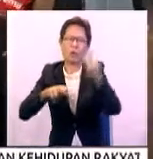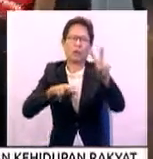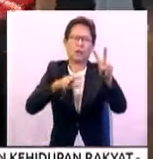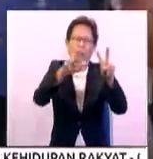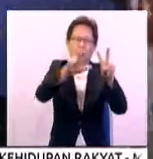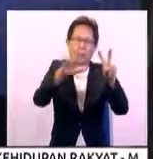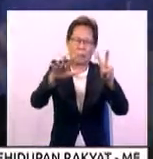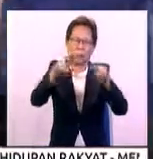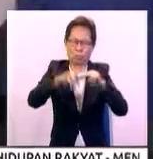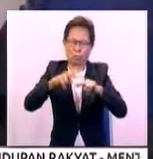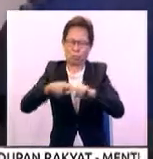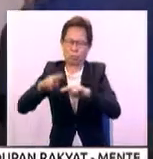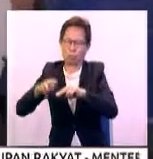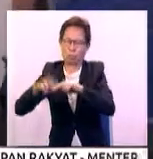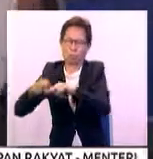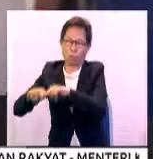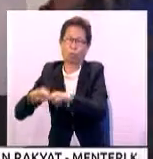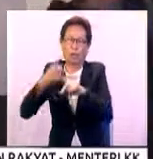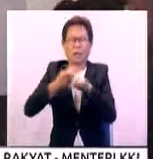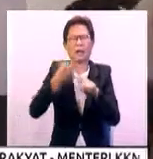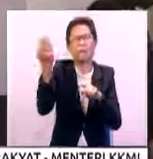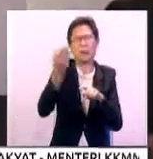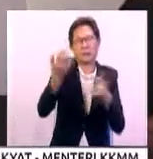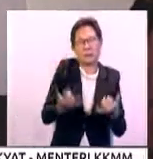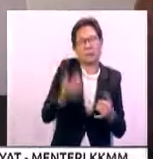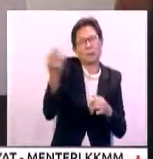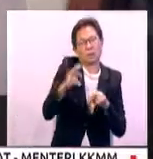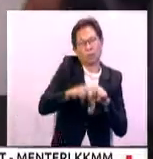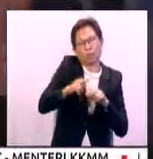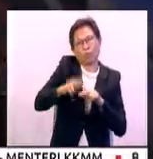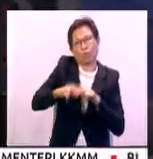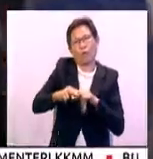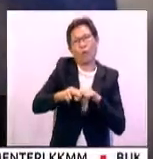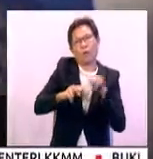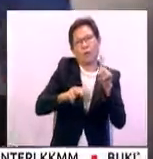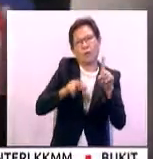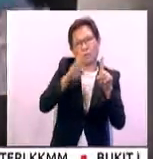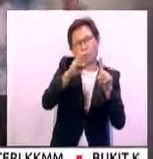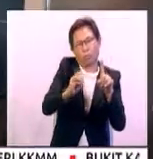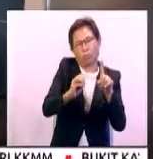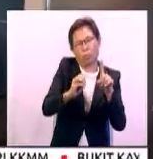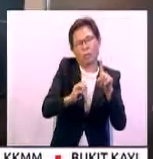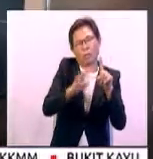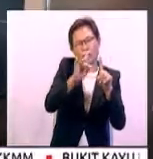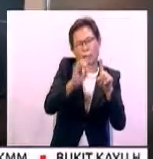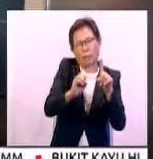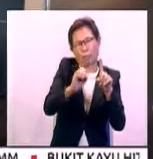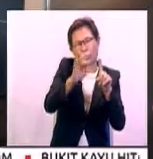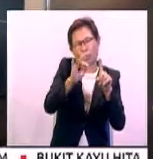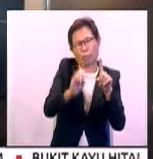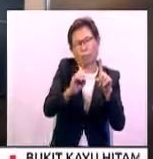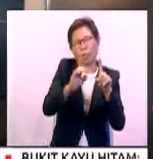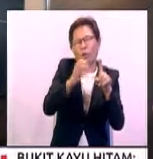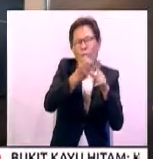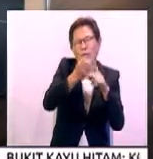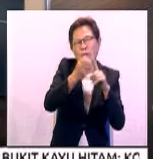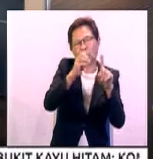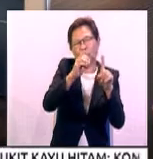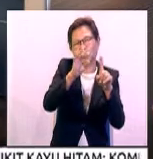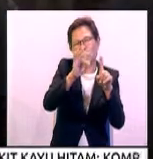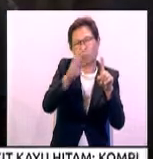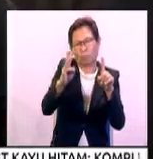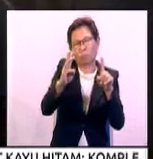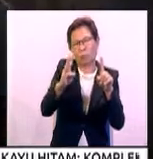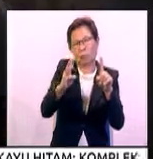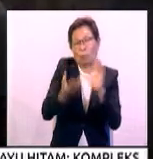235 tetamu daripada kebiasaan sekarang ni, lebih kurang 180, 186. So